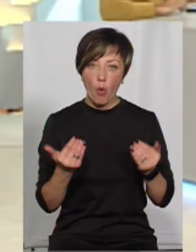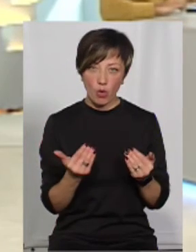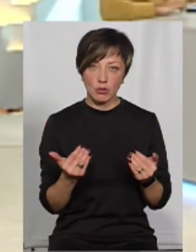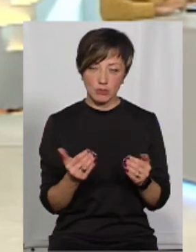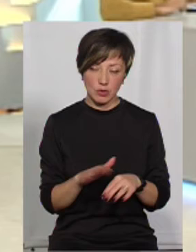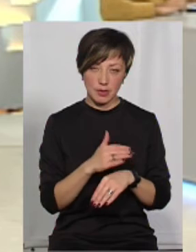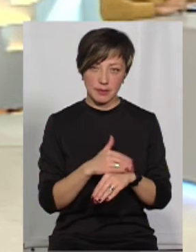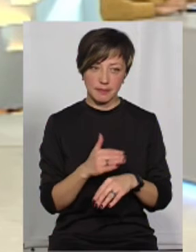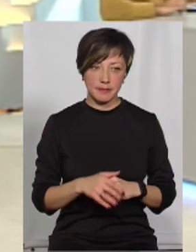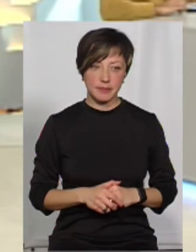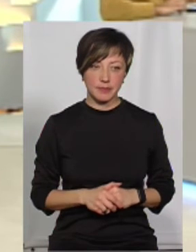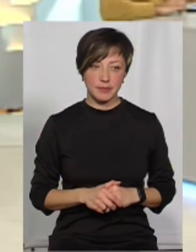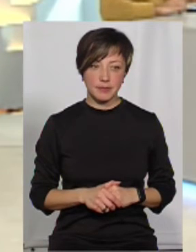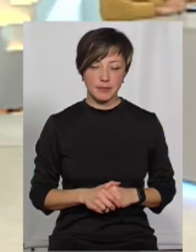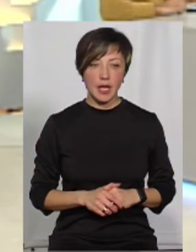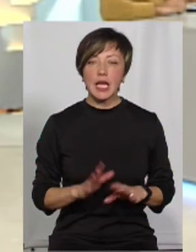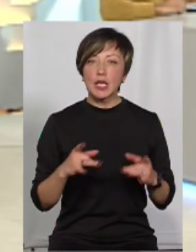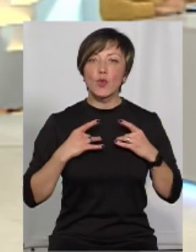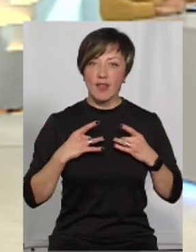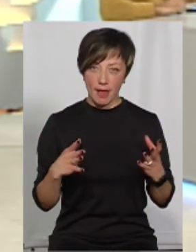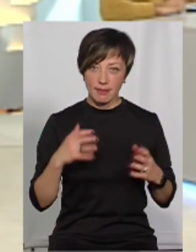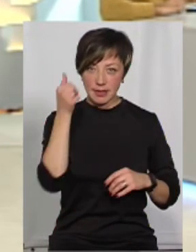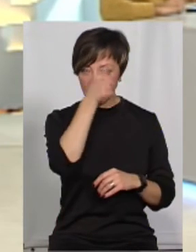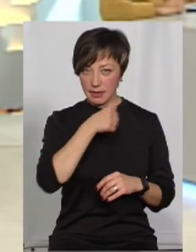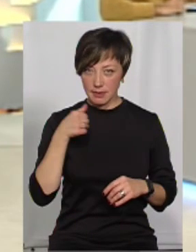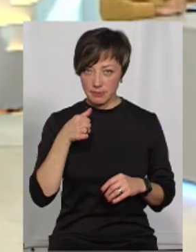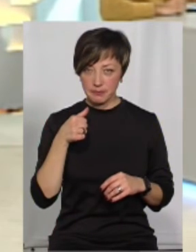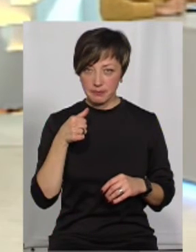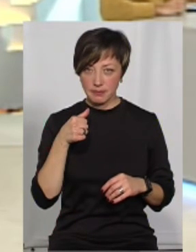можна. Угу. Він не тільки ювілейний.